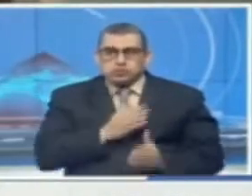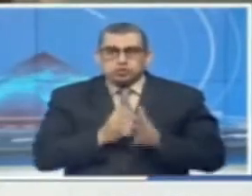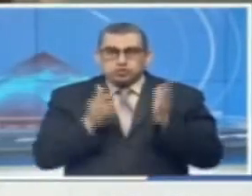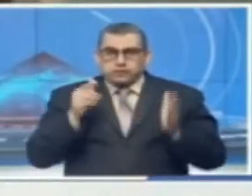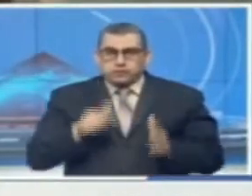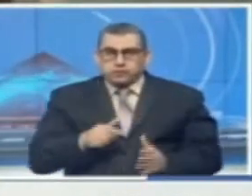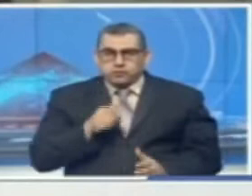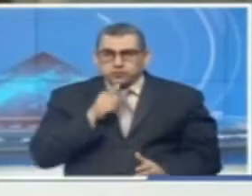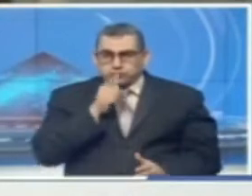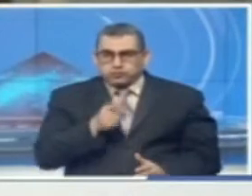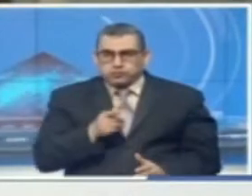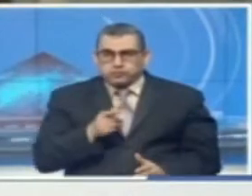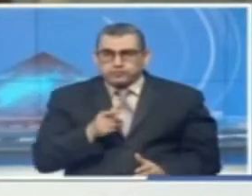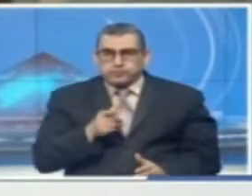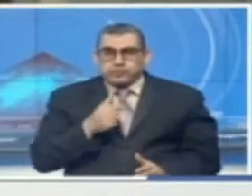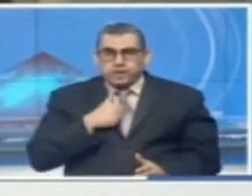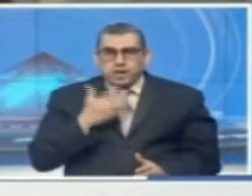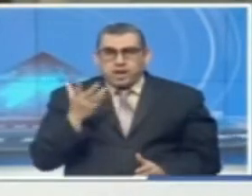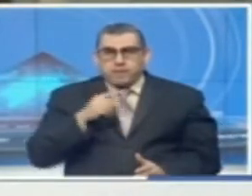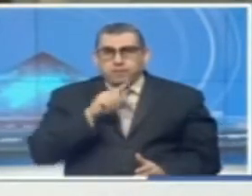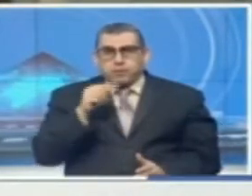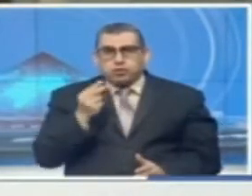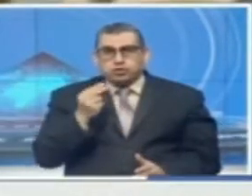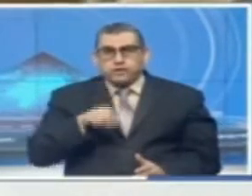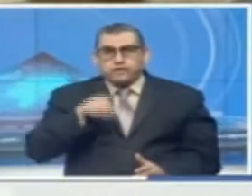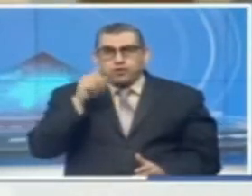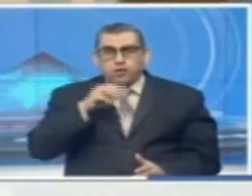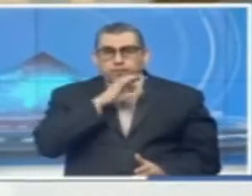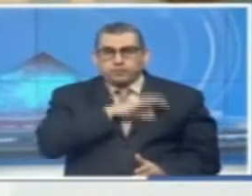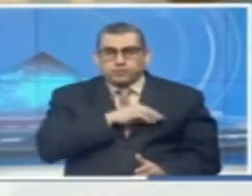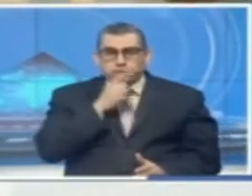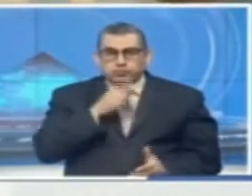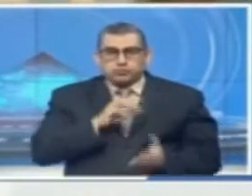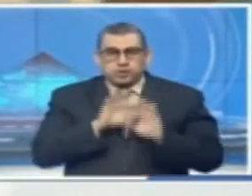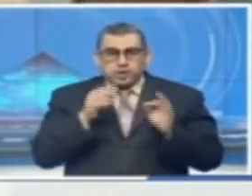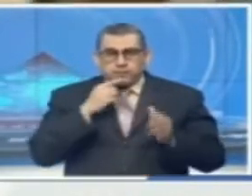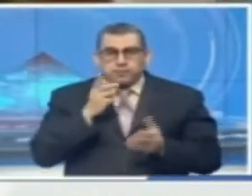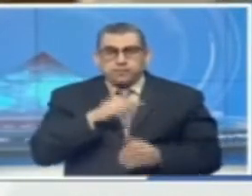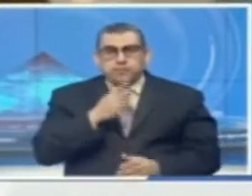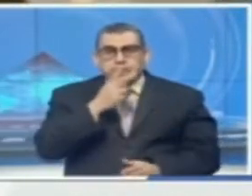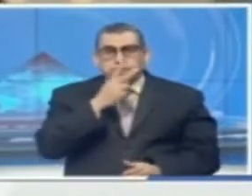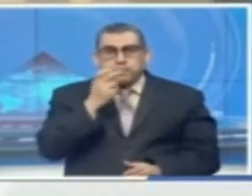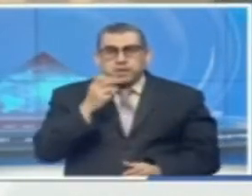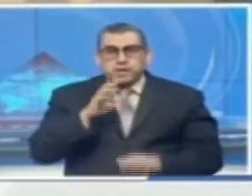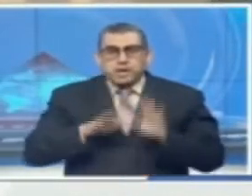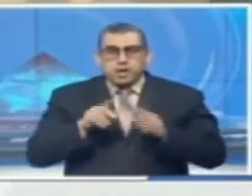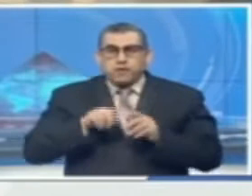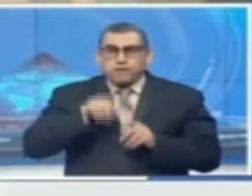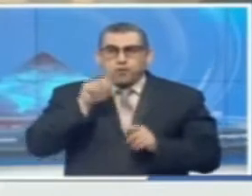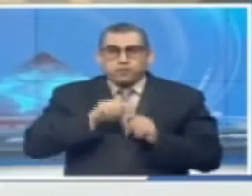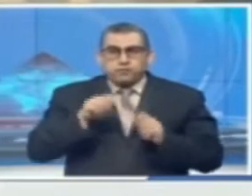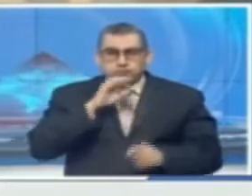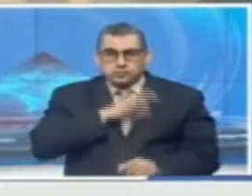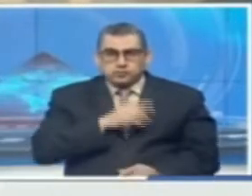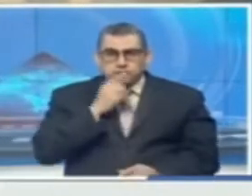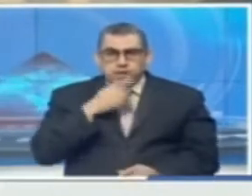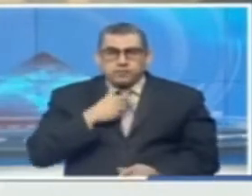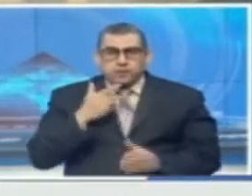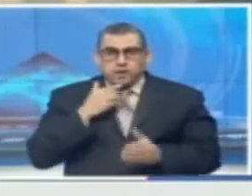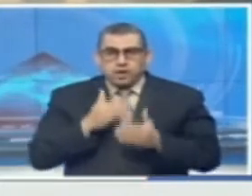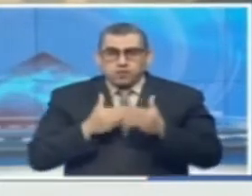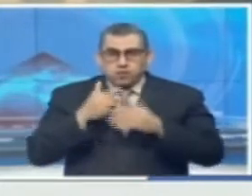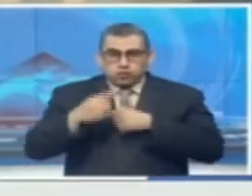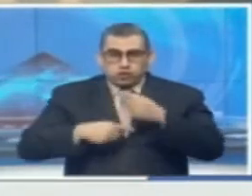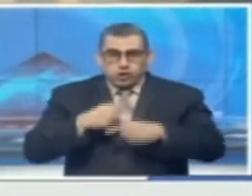مثلا معايا بتاع حوالي 120 جنيه في اليوم. انا استهلاكي في اليوم تقريبا 200 كيلو في اليوم تقريبا، فلو كملت على كده